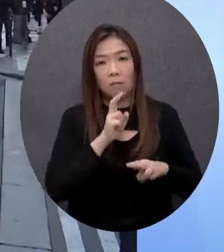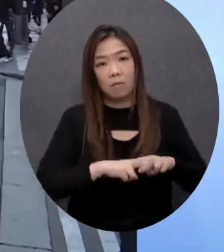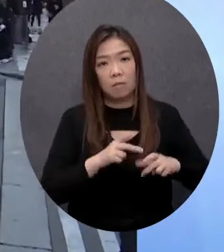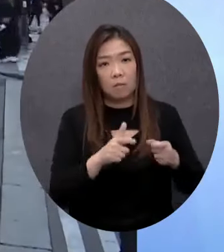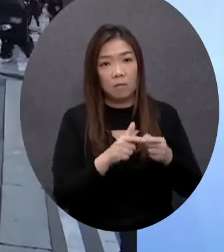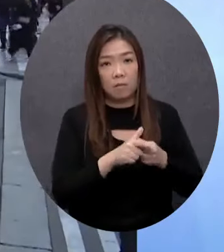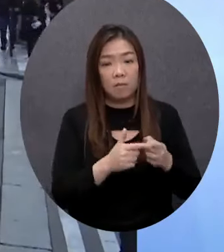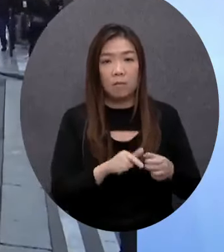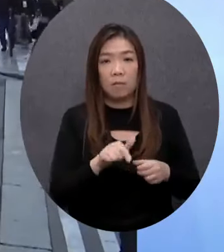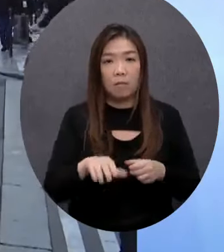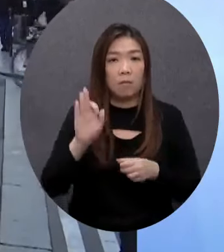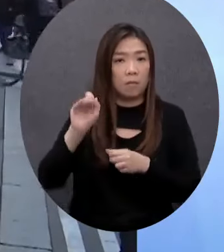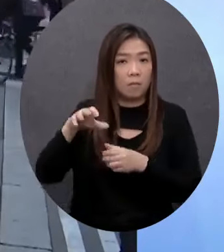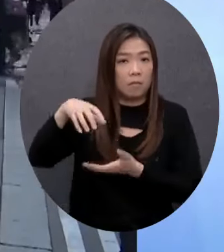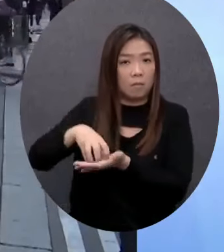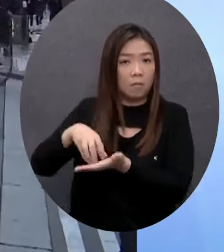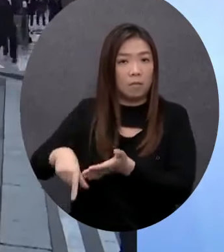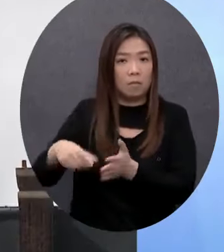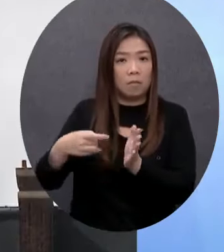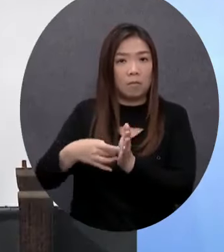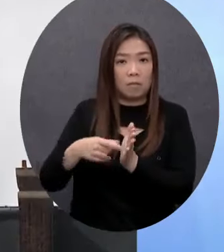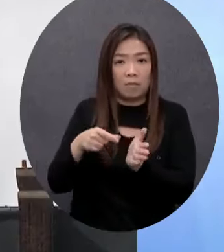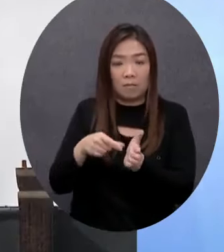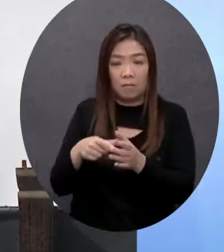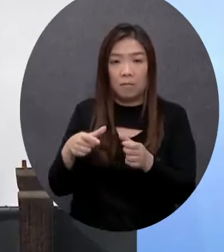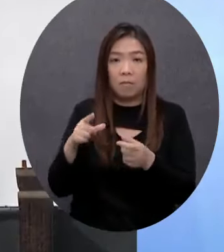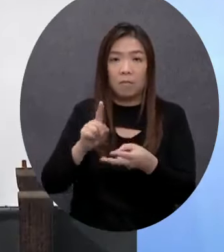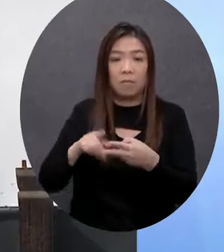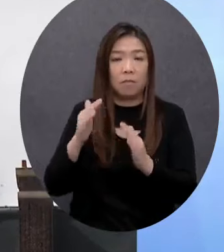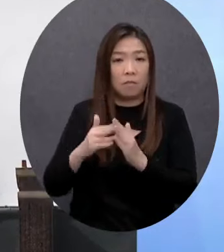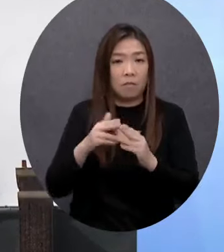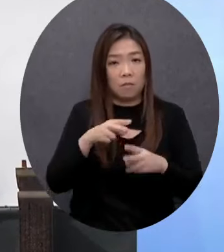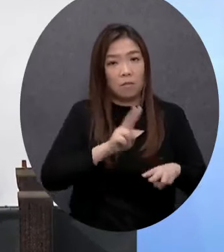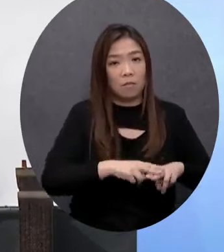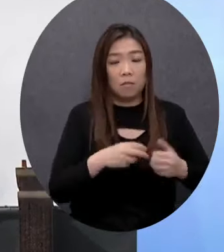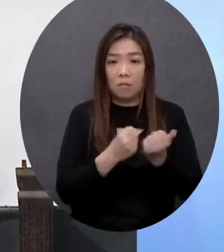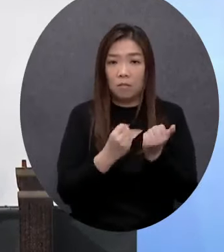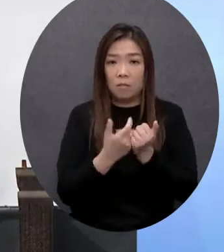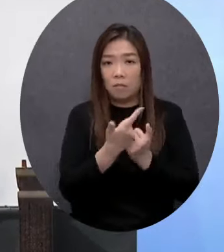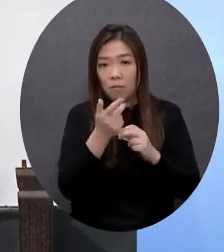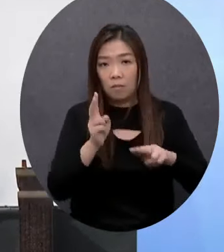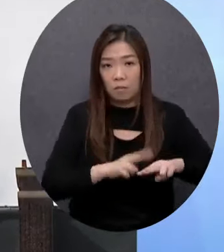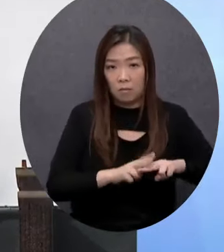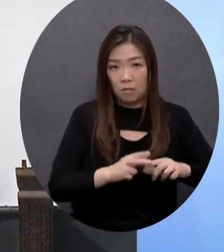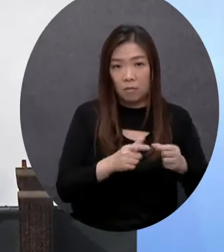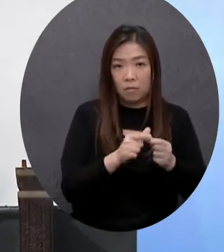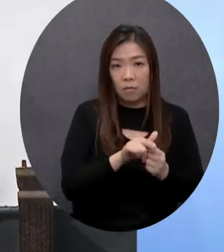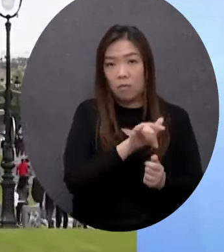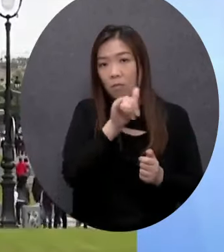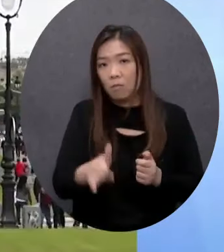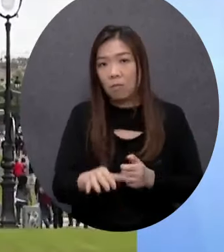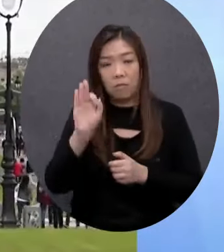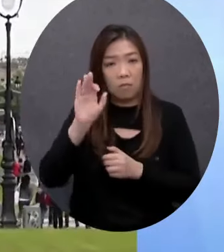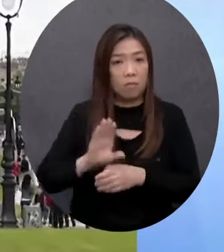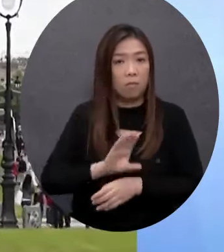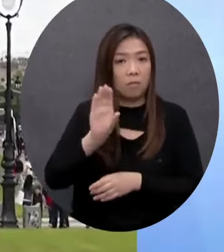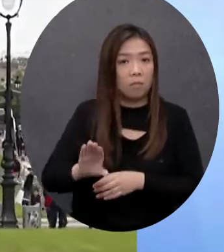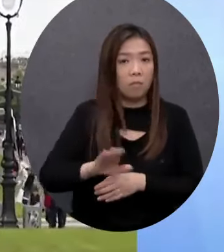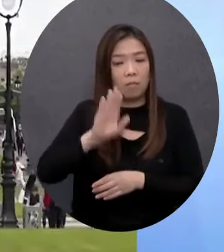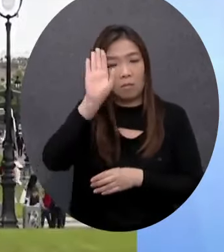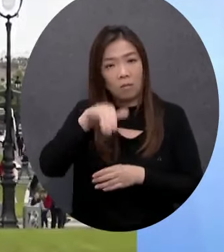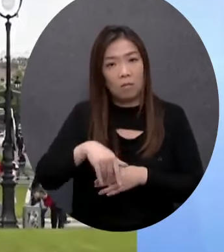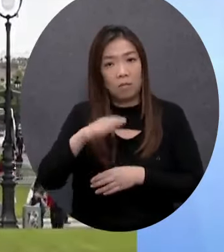已經在法國設立電池工廠，中國政府支持更多中國企業到法國投資，希望法方為